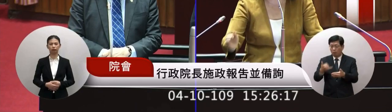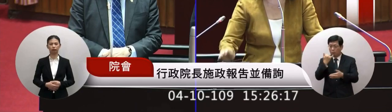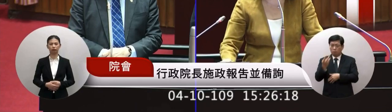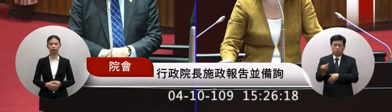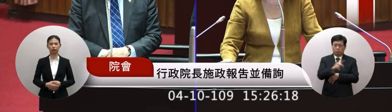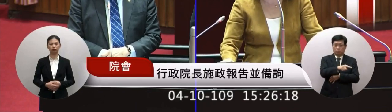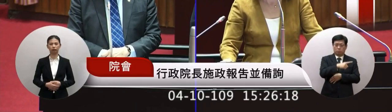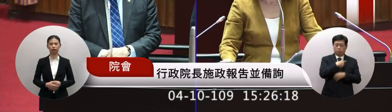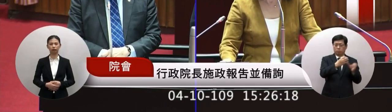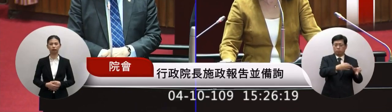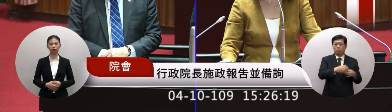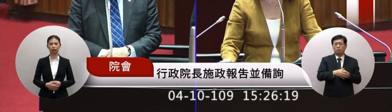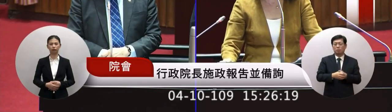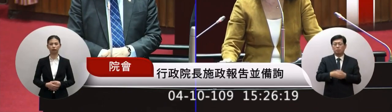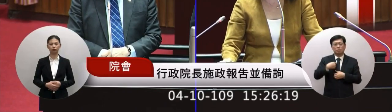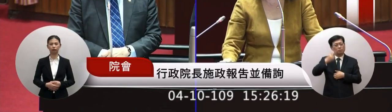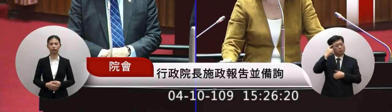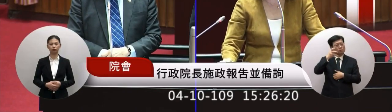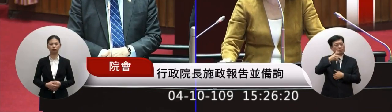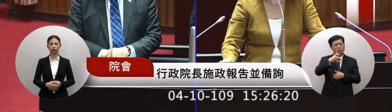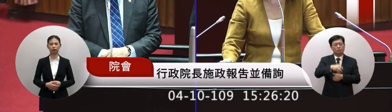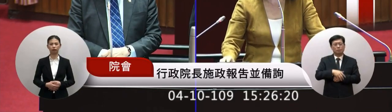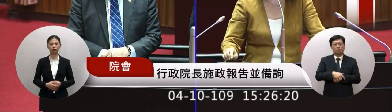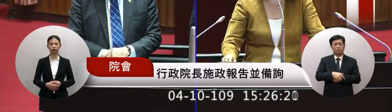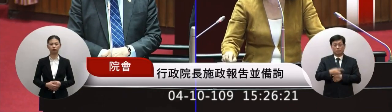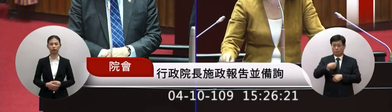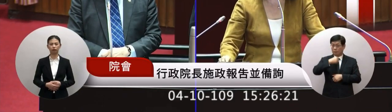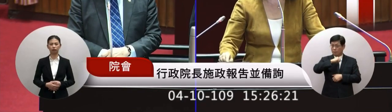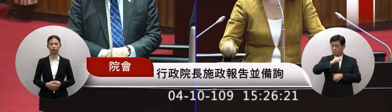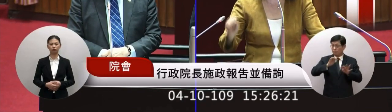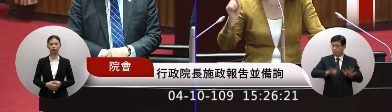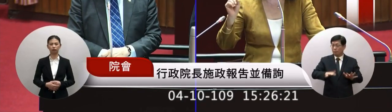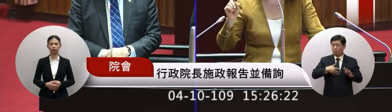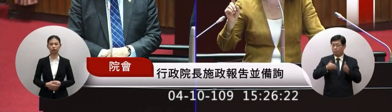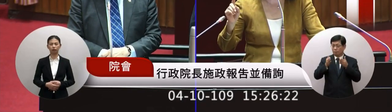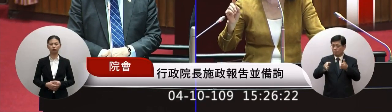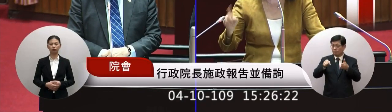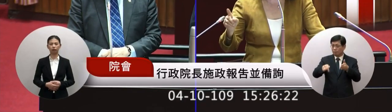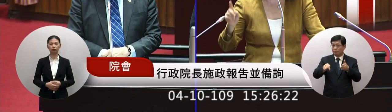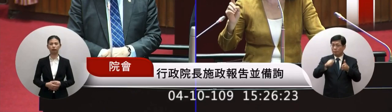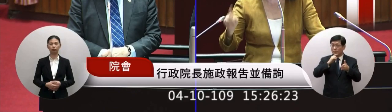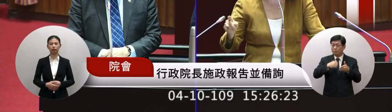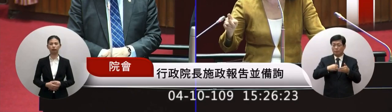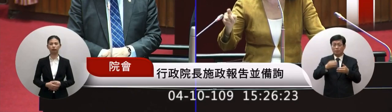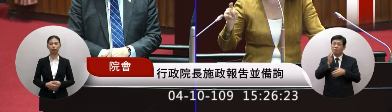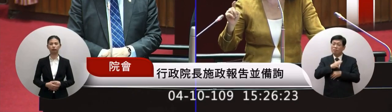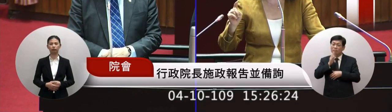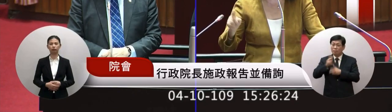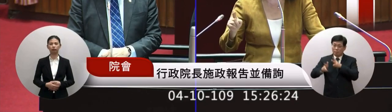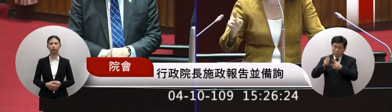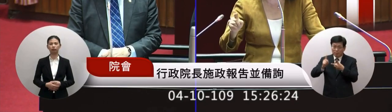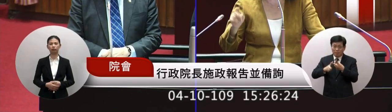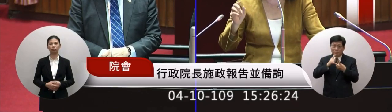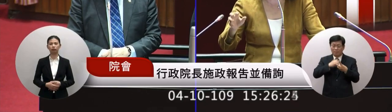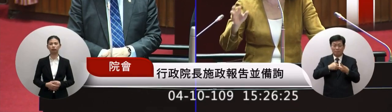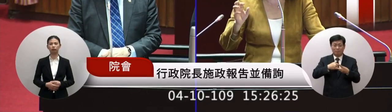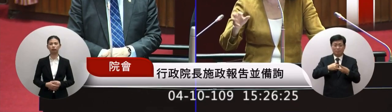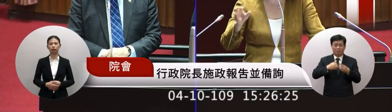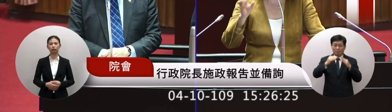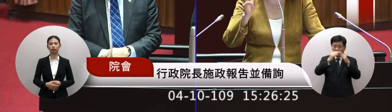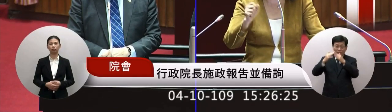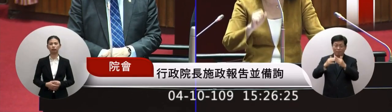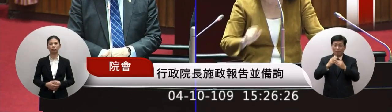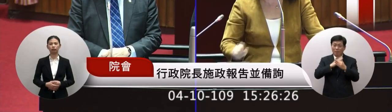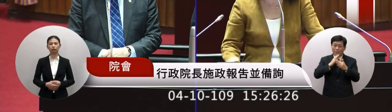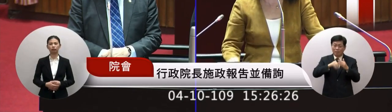在这些地方设置。那我想请问一下哈，我们国内目前对于这些荒废的厂房或者蚊子馆，我们有